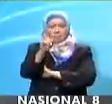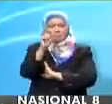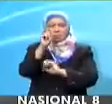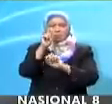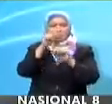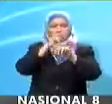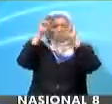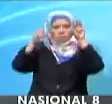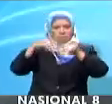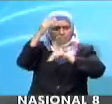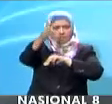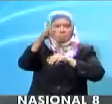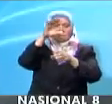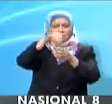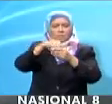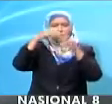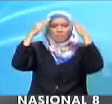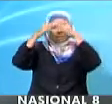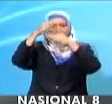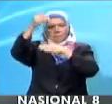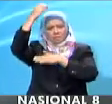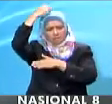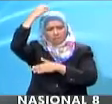Selangor. Dan orang selalu cakap